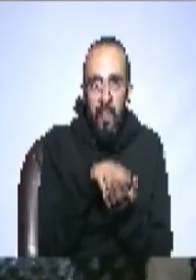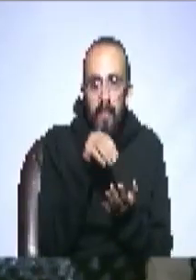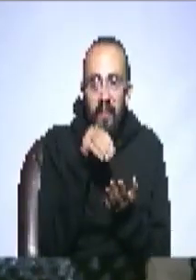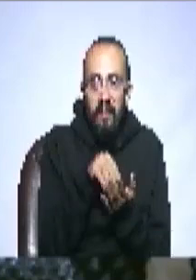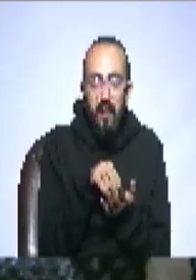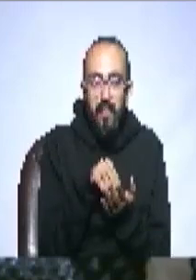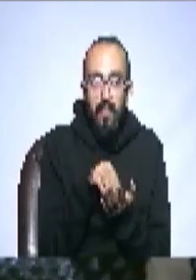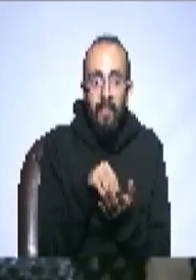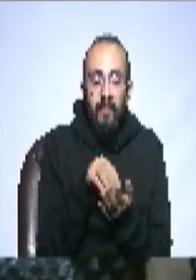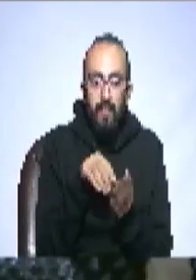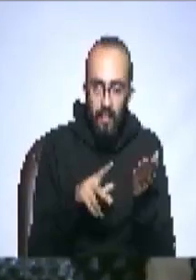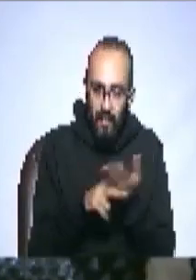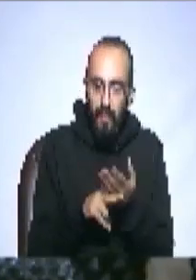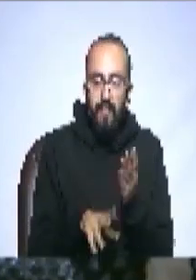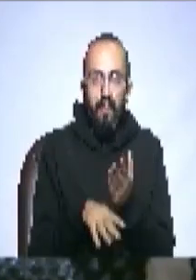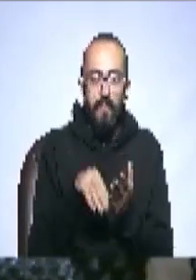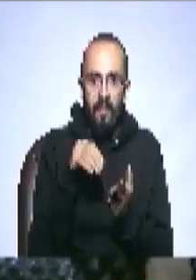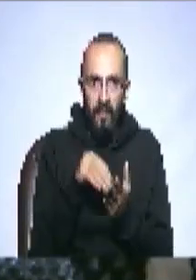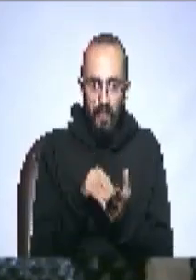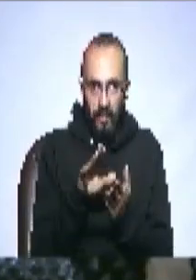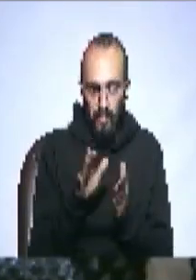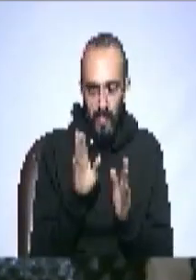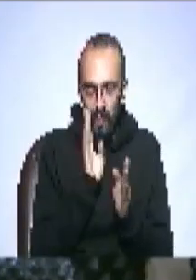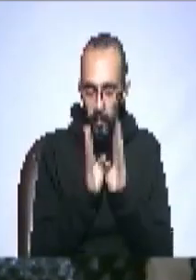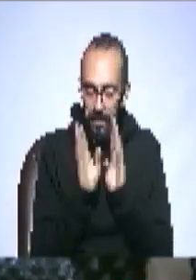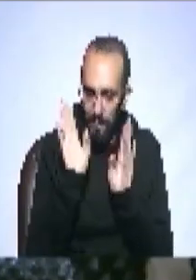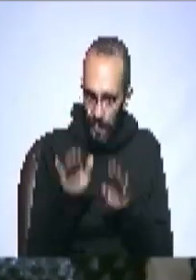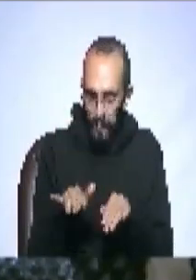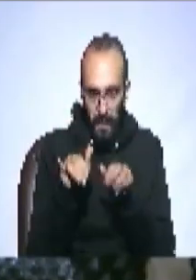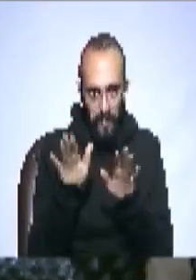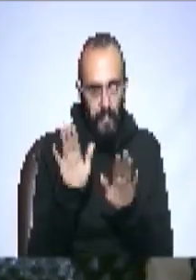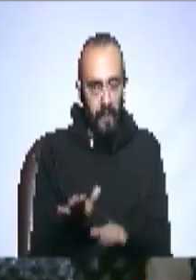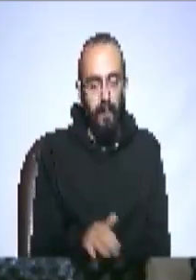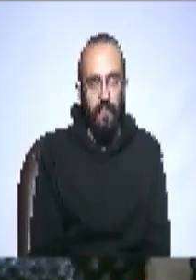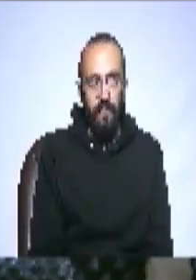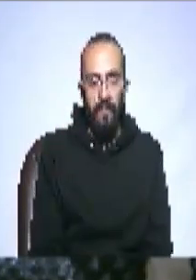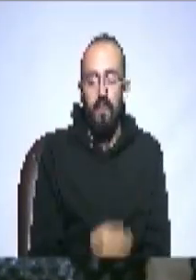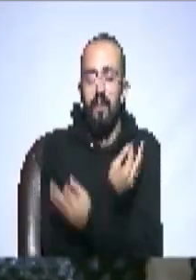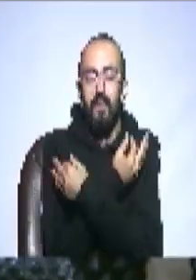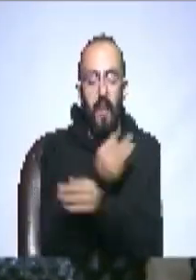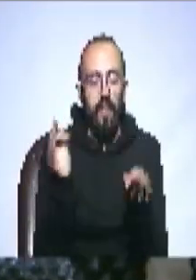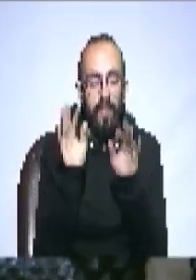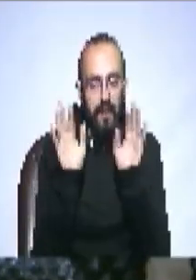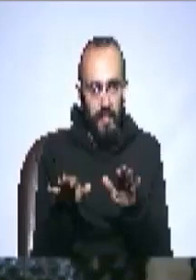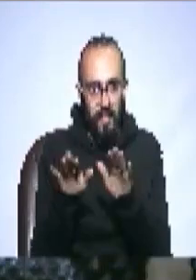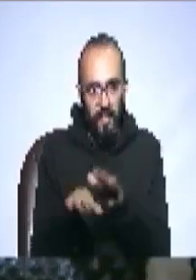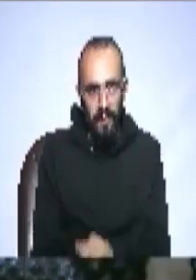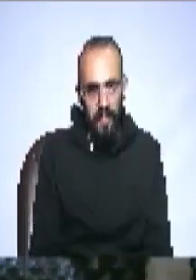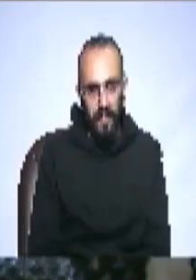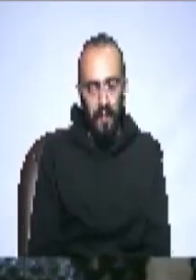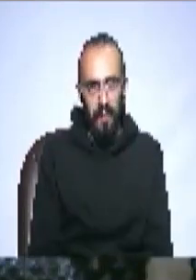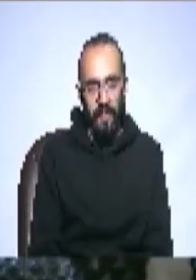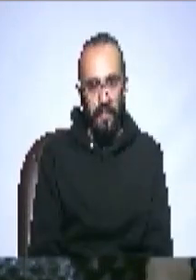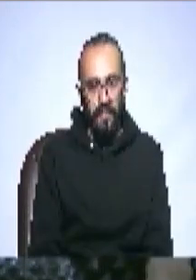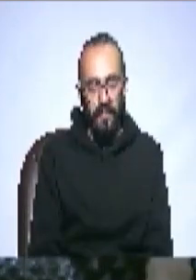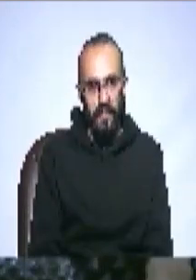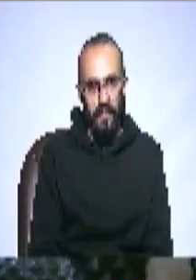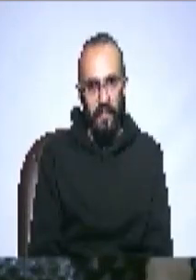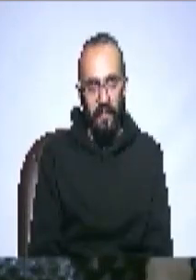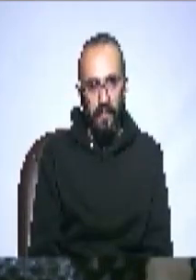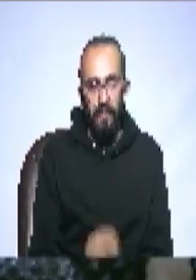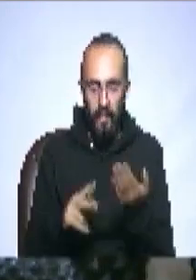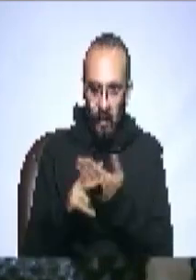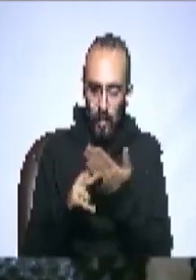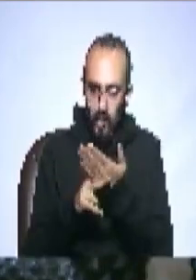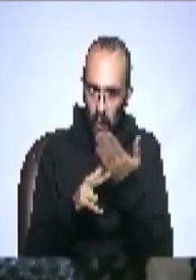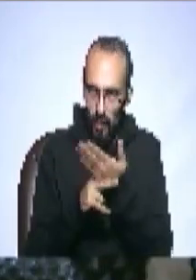بتلاقوا الحلقه موجوده كامله على صفحه هي ومي وصفحه ميسات. كل حاجه الشيف اشتغلها النهارده بتبقى موجوده